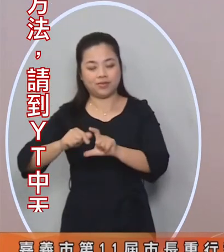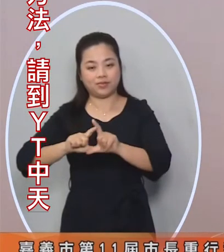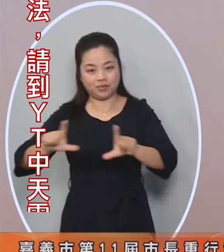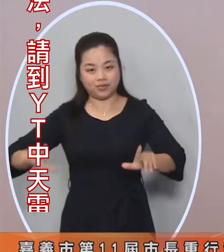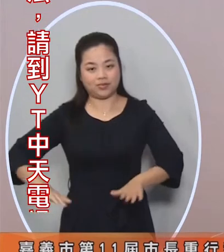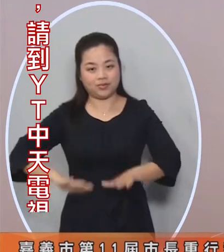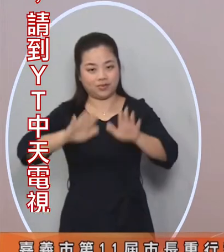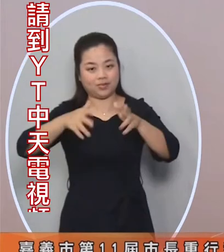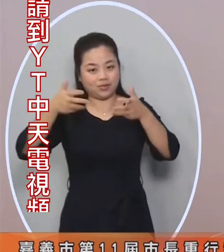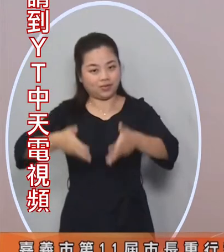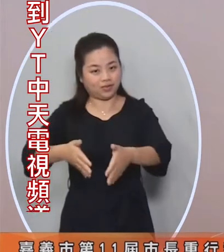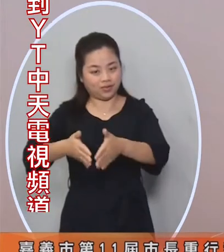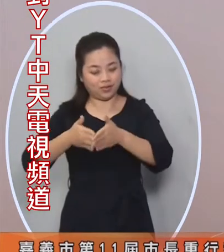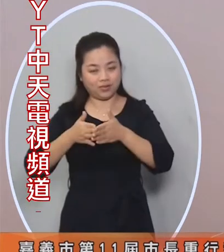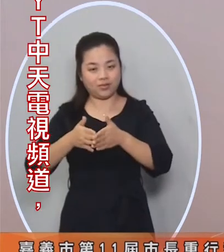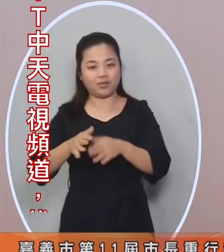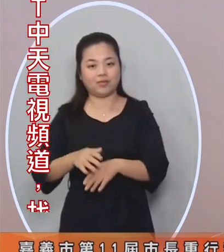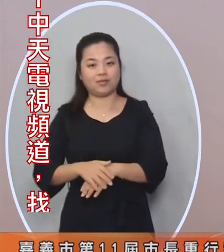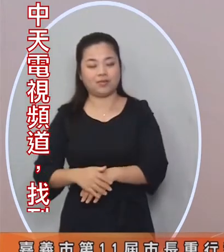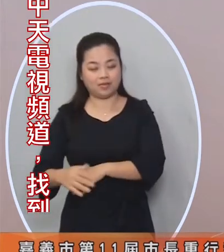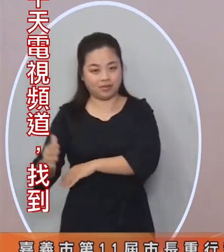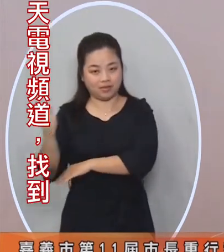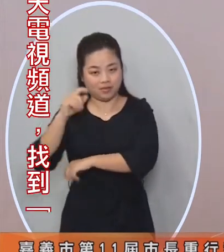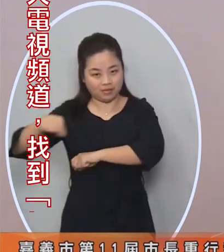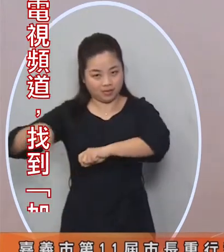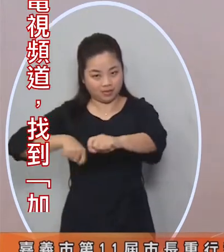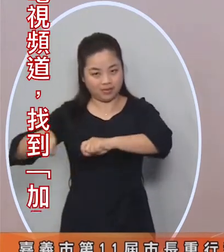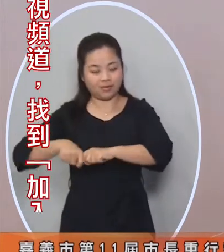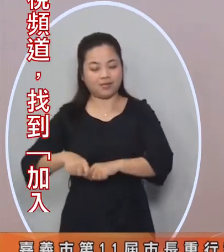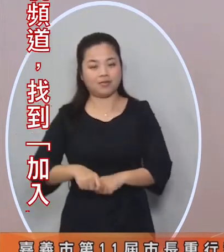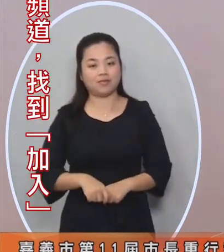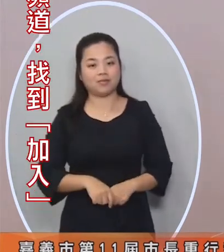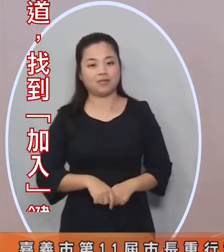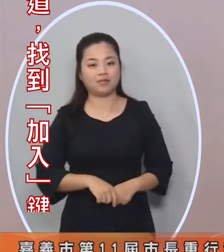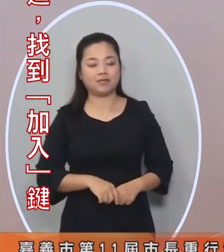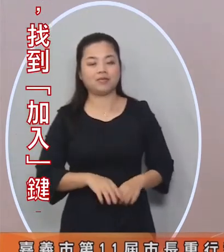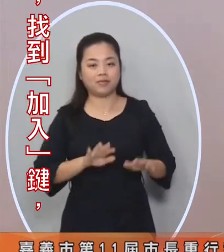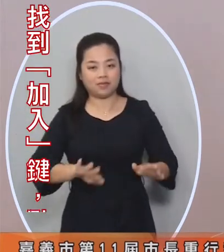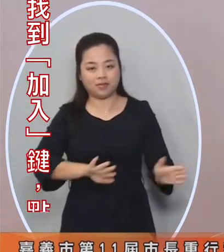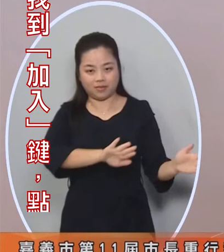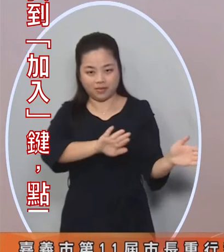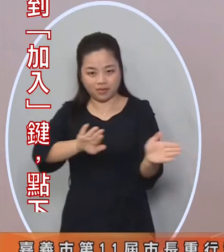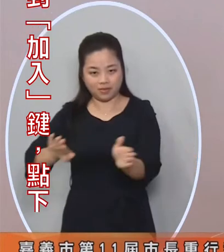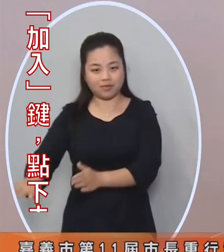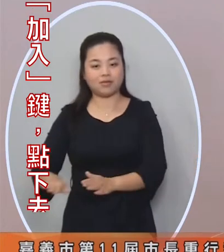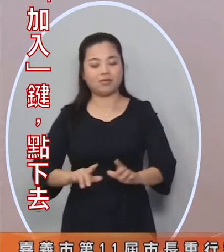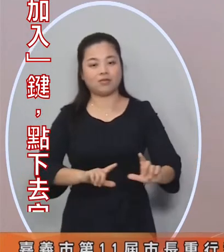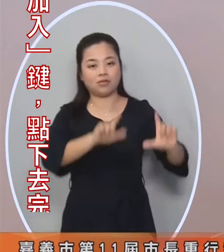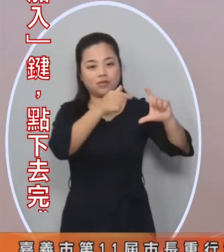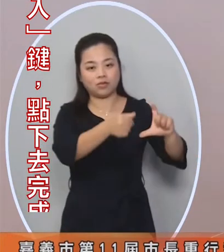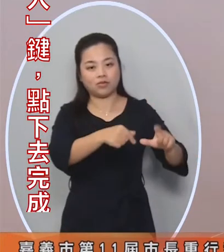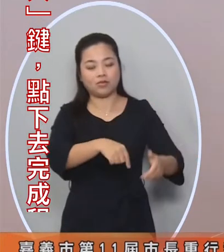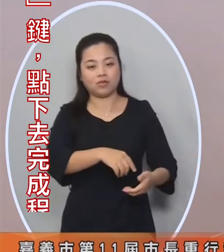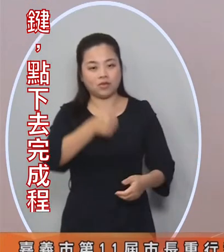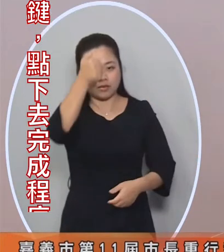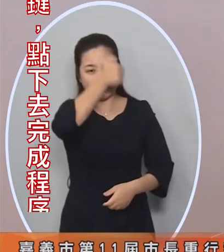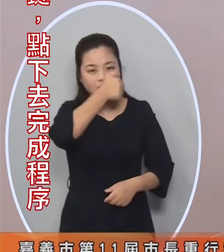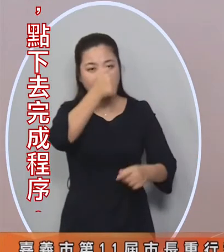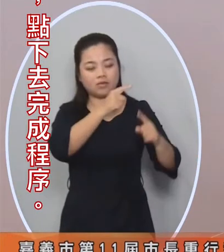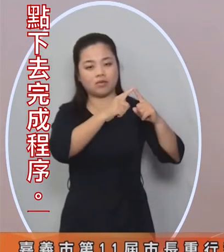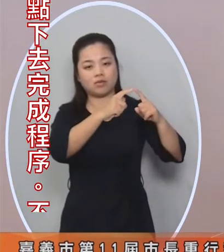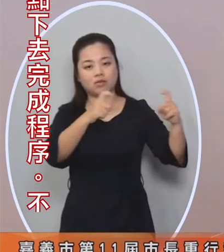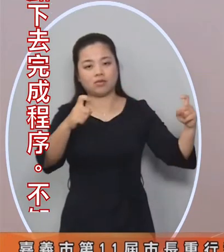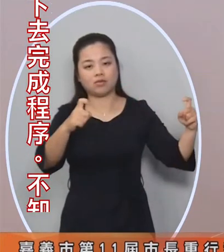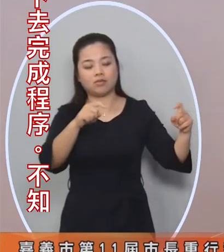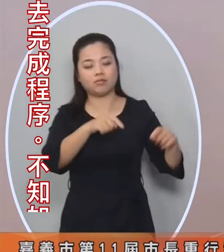展重要一个造镇的一个规划。再来东区，那么怎样老城嘉